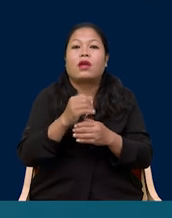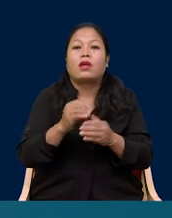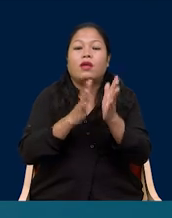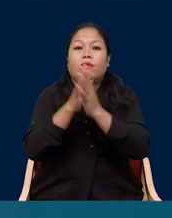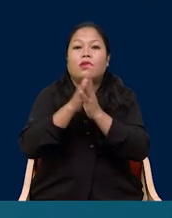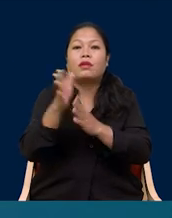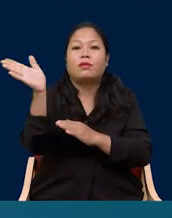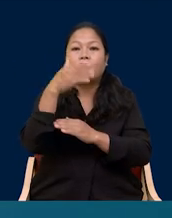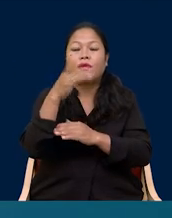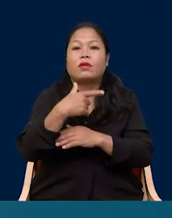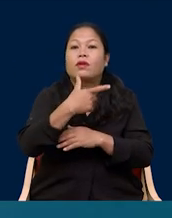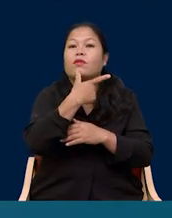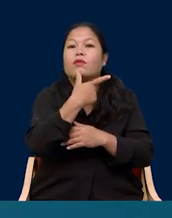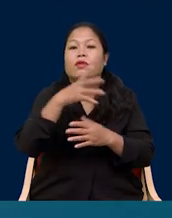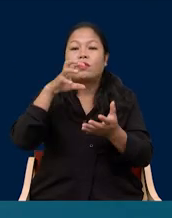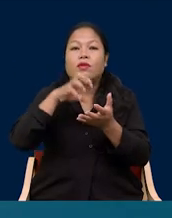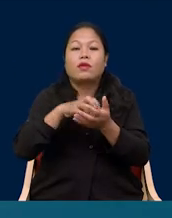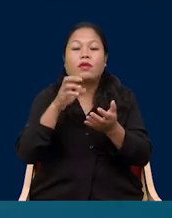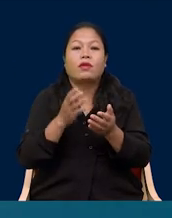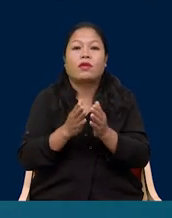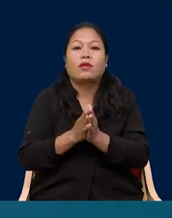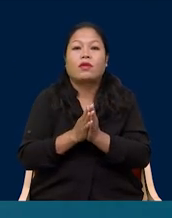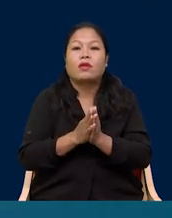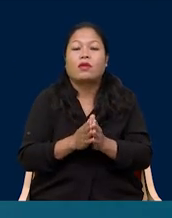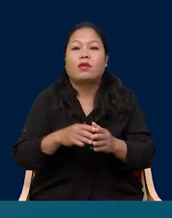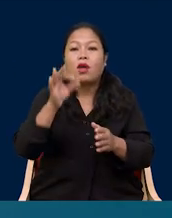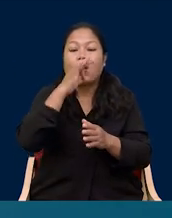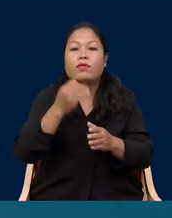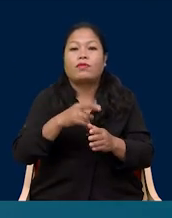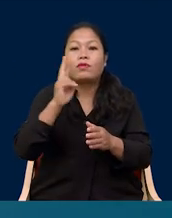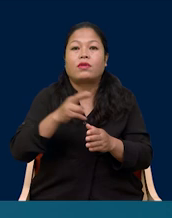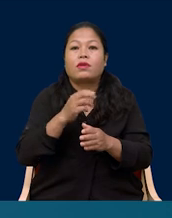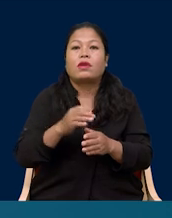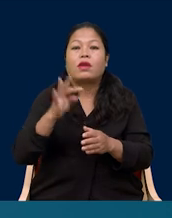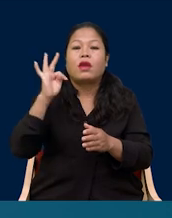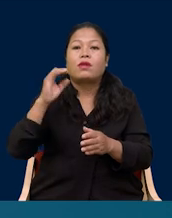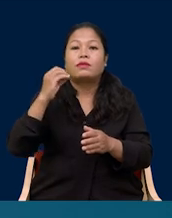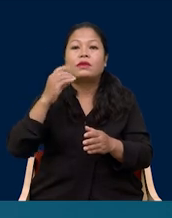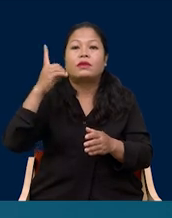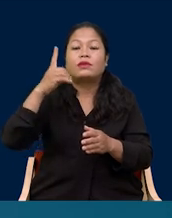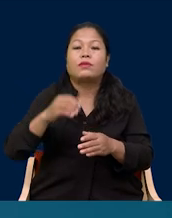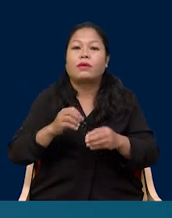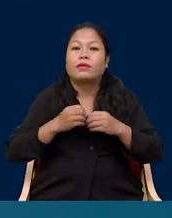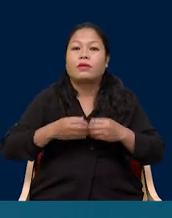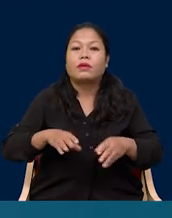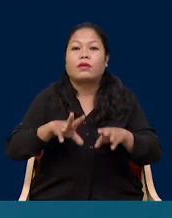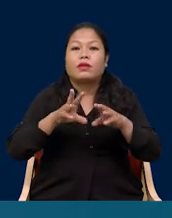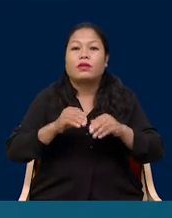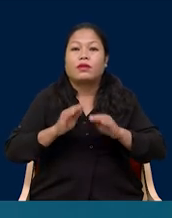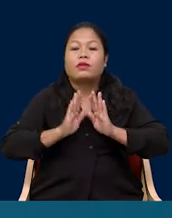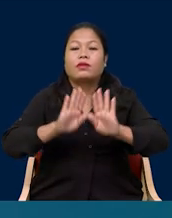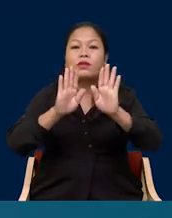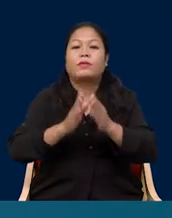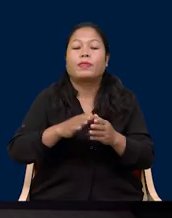मन्त्रालयका अधिकारीका साथै बेलायतको फरेन कमनवेल्थ एन्ड डेभलपमेन्ट अफिस FCDO प्रति पनि हामी आभार व्यक्त